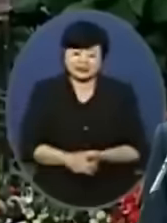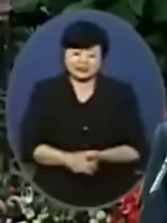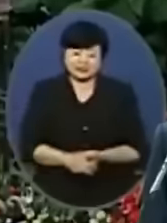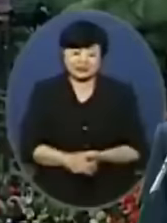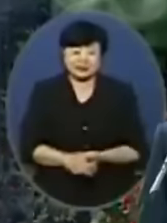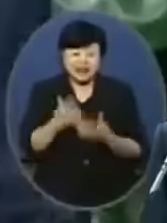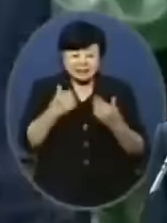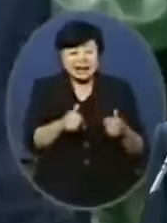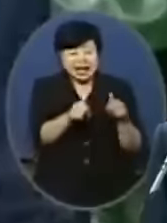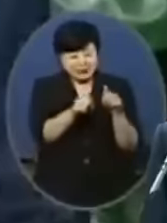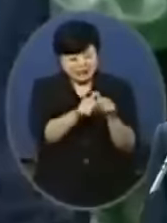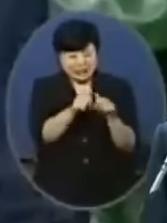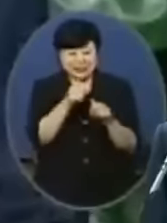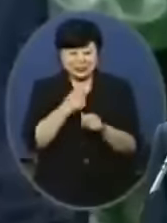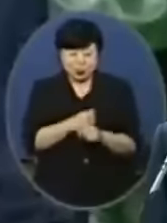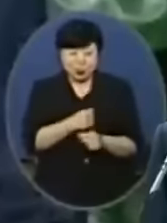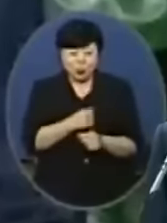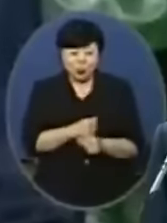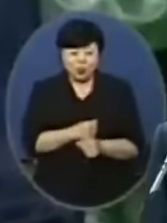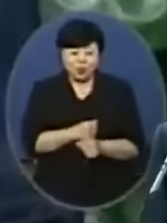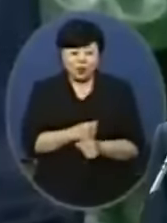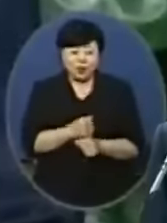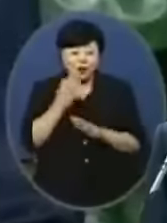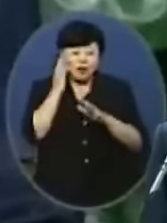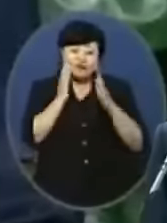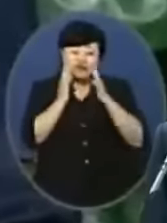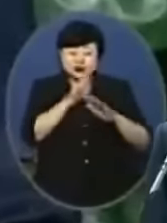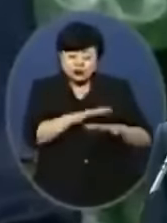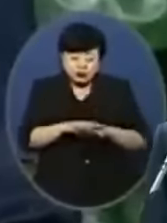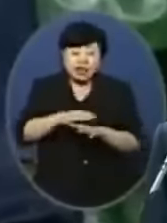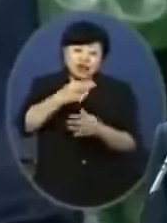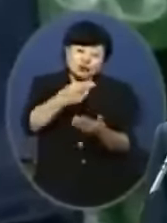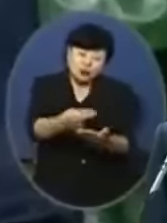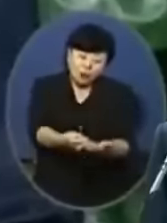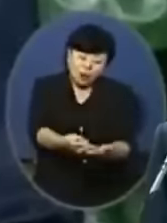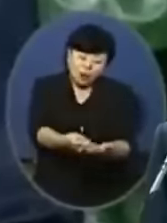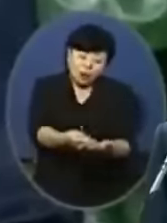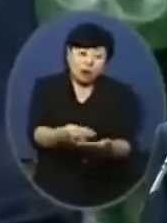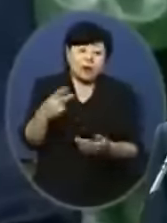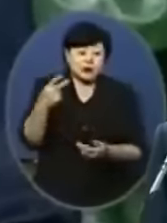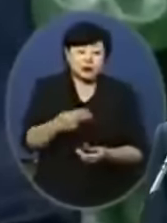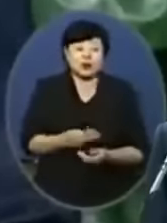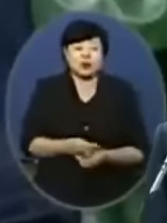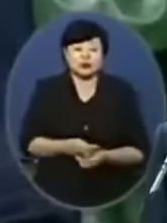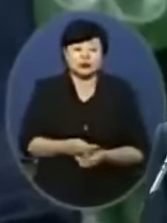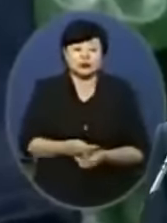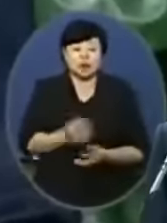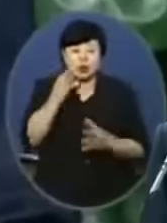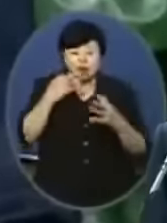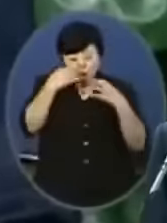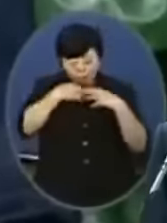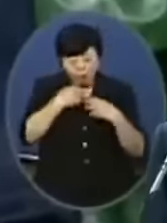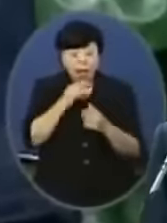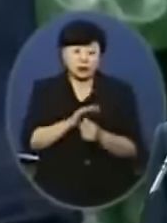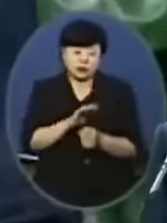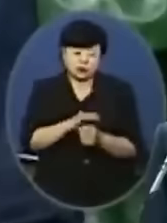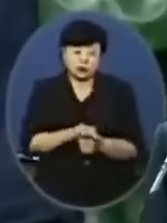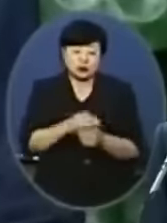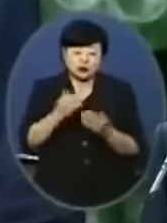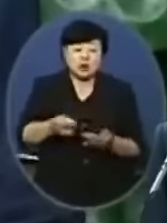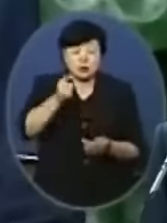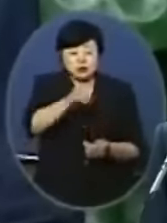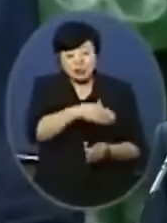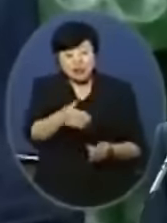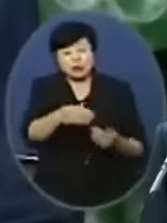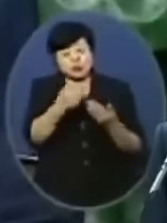늘 같이 하지 않습니까? 푸른 초장에 눕도록 풀을 뜯어먹게 해주시고 쉴만한